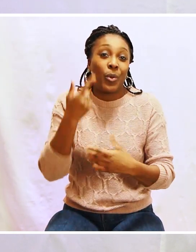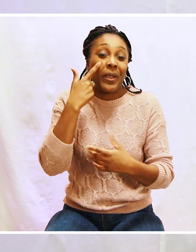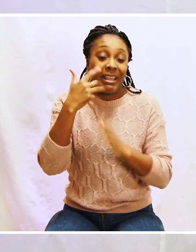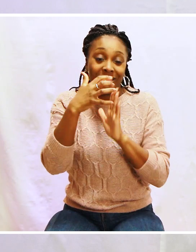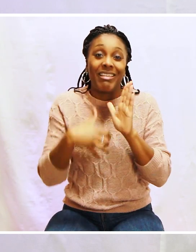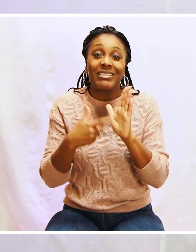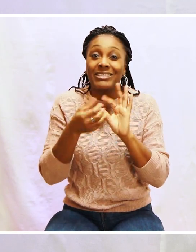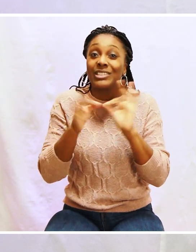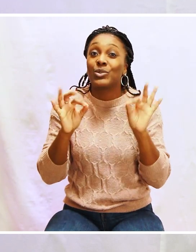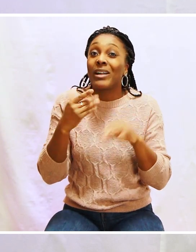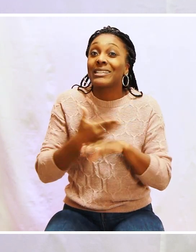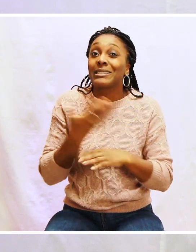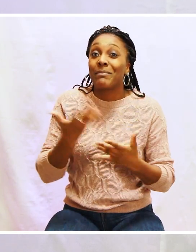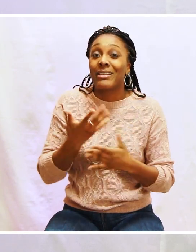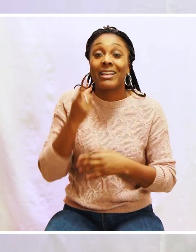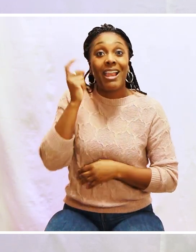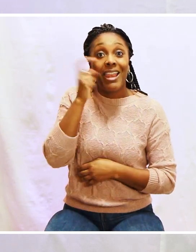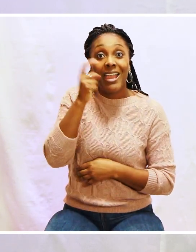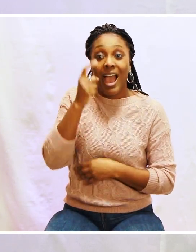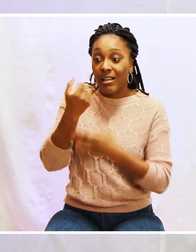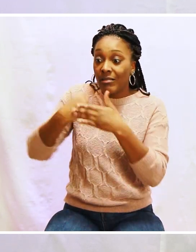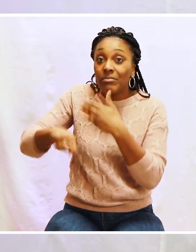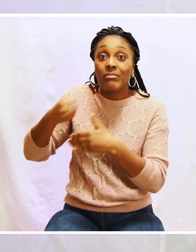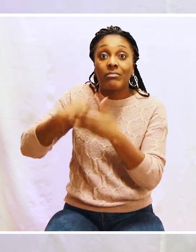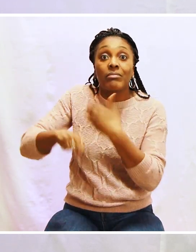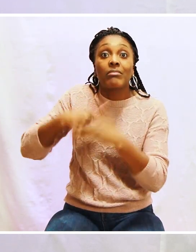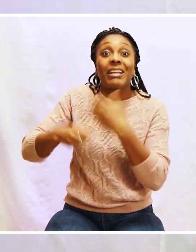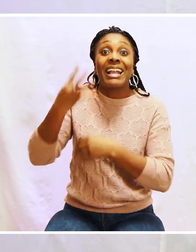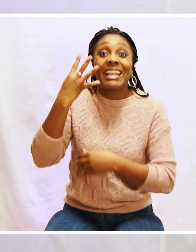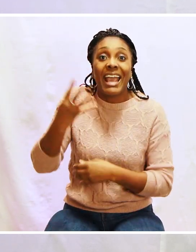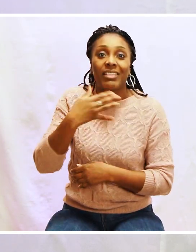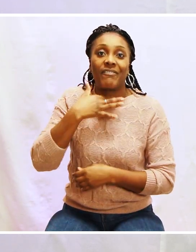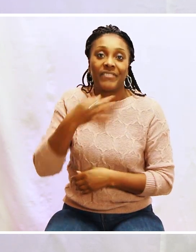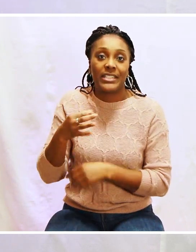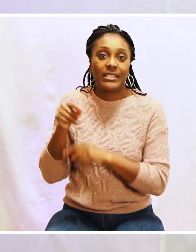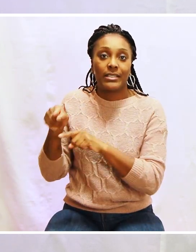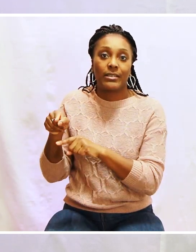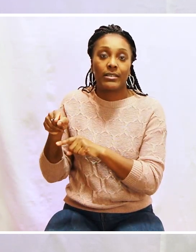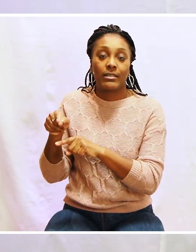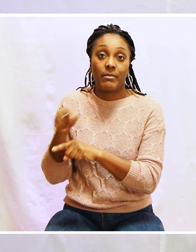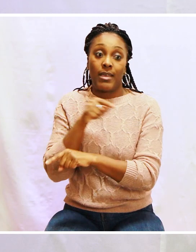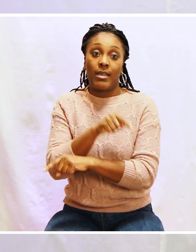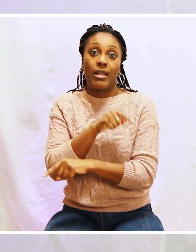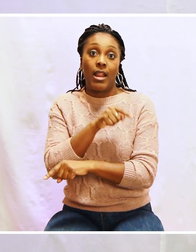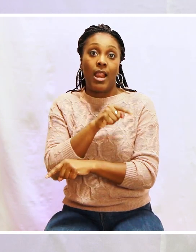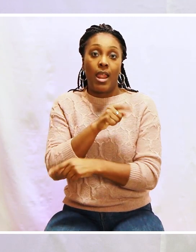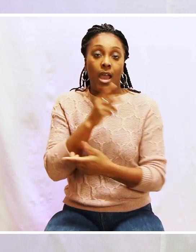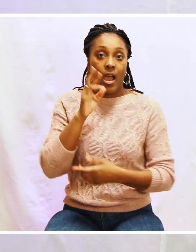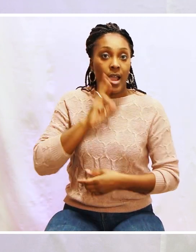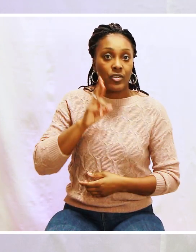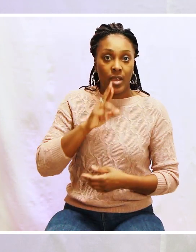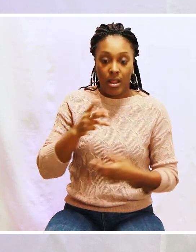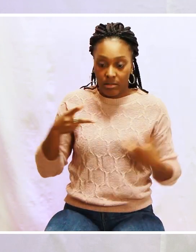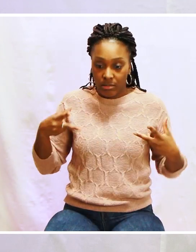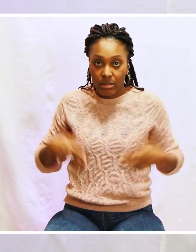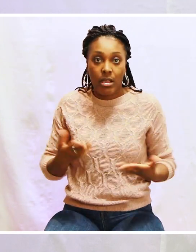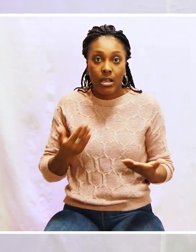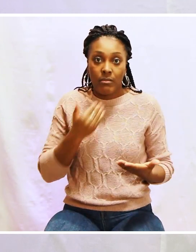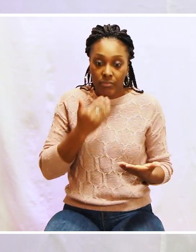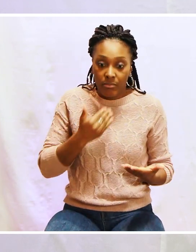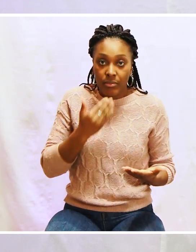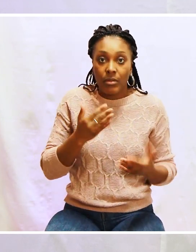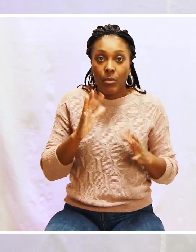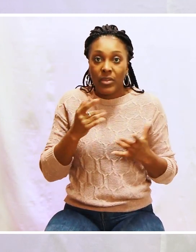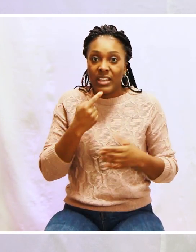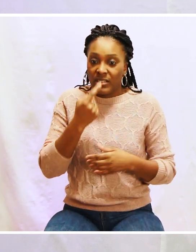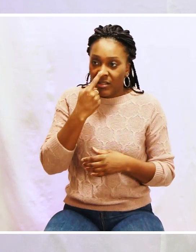passé? Léa a enfanté 4 fils. Et je pense que pendant ce temps-là, Rachel, qui était stérile, devait vraiment s'inquiéter, à dire peut-être je